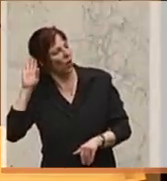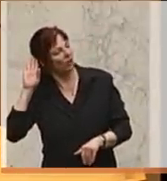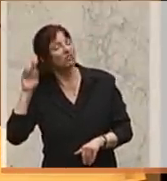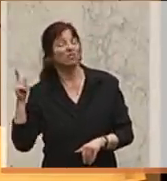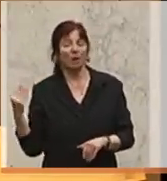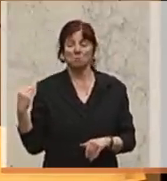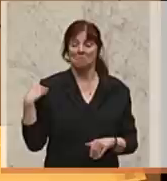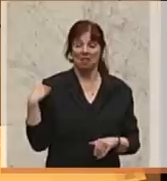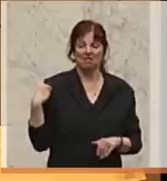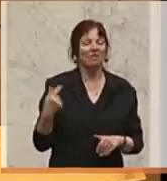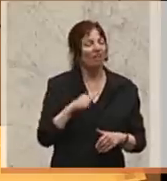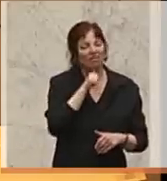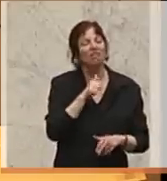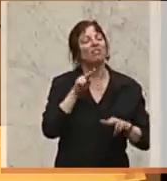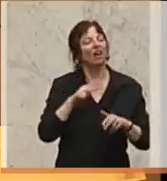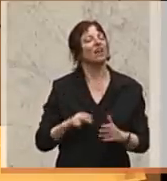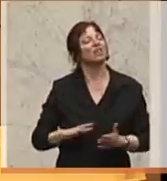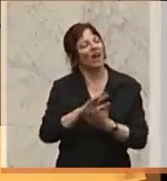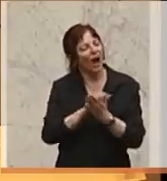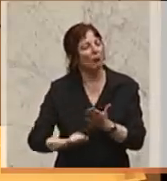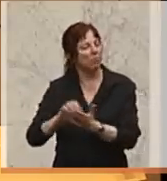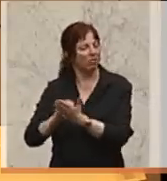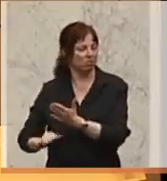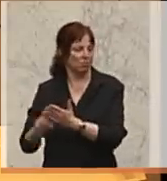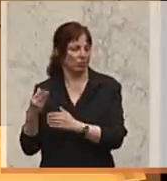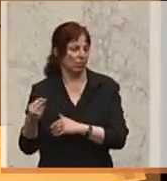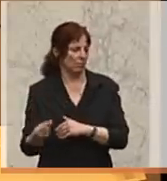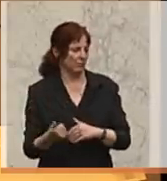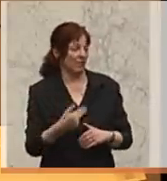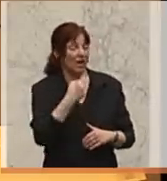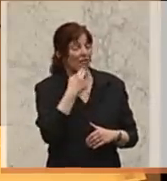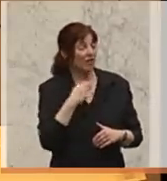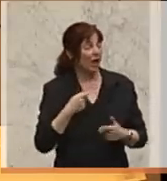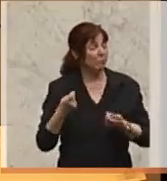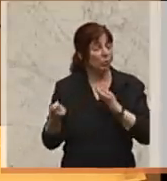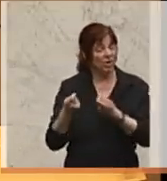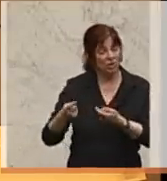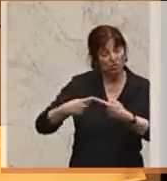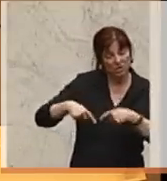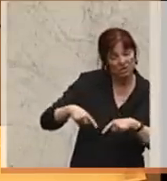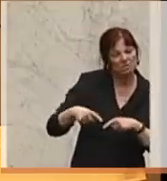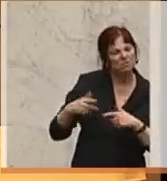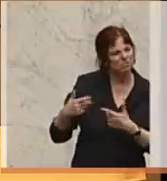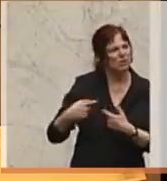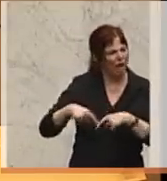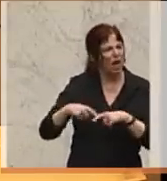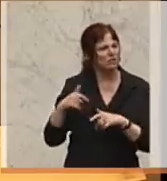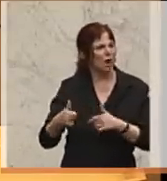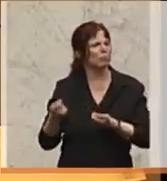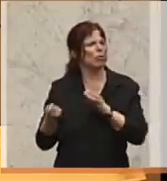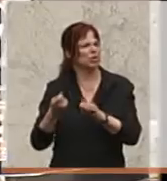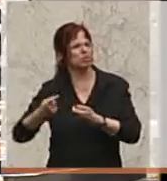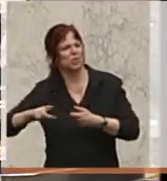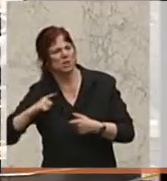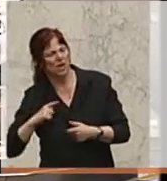politischen Leben sind, die in ihrem Wahlkreis sind, bekommen von den verschiedensten Printmedien, gerade aus der Region, die verschiedensten Angebote, 4 Inserate